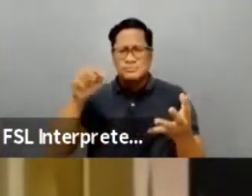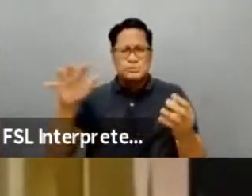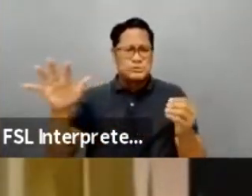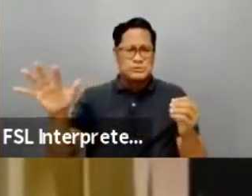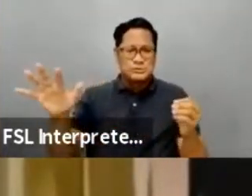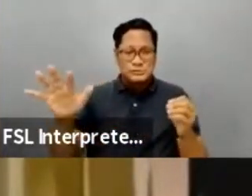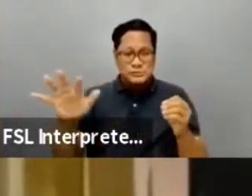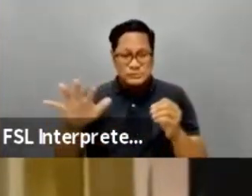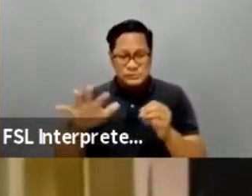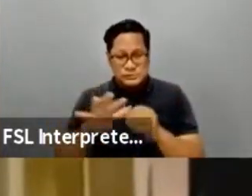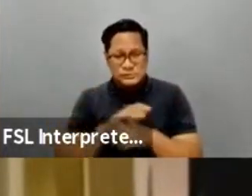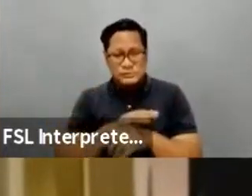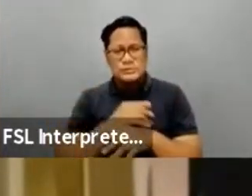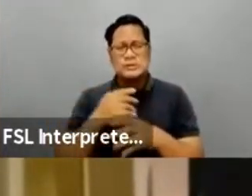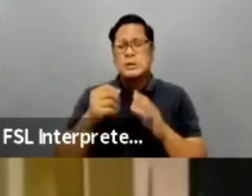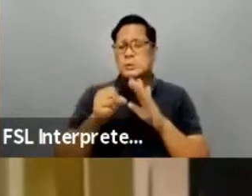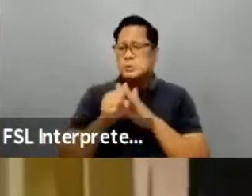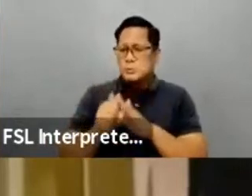panunungkil,